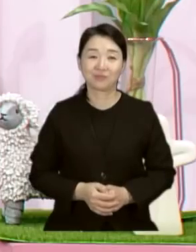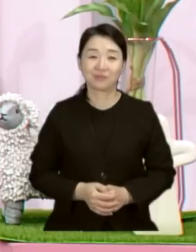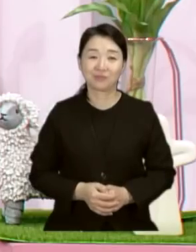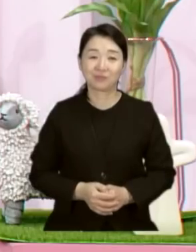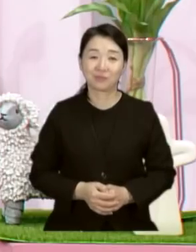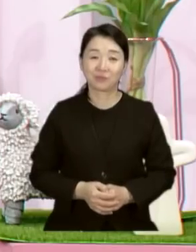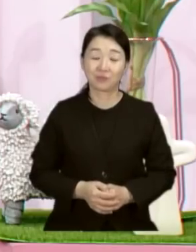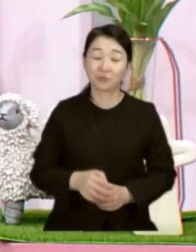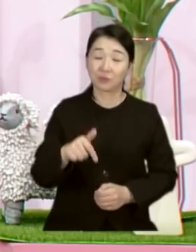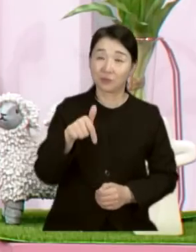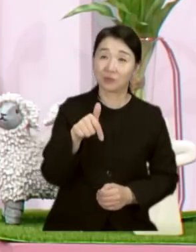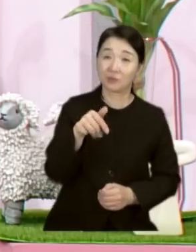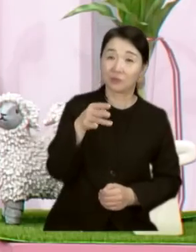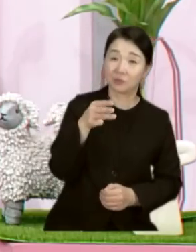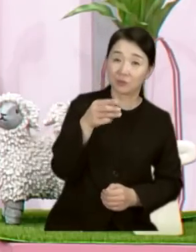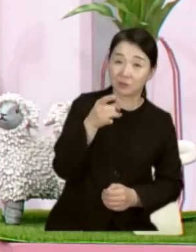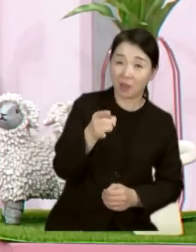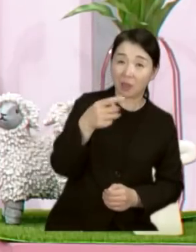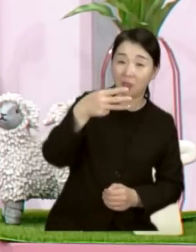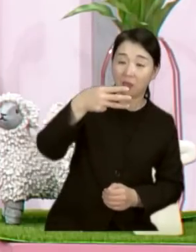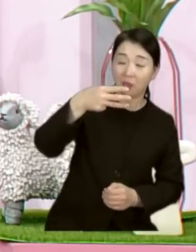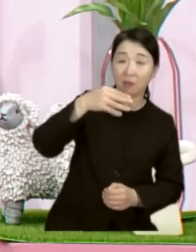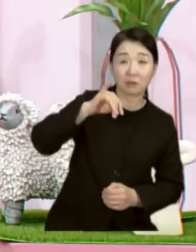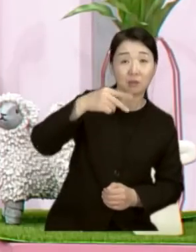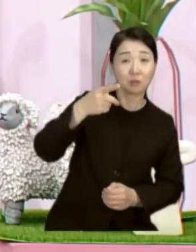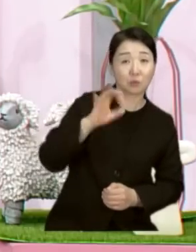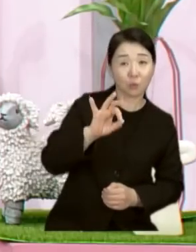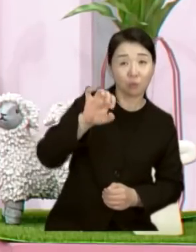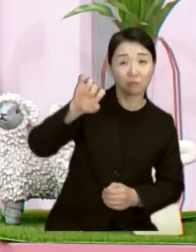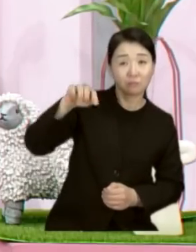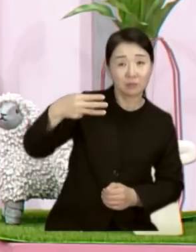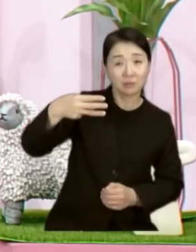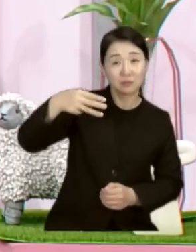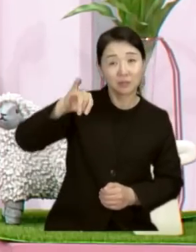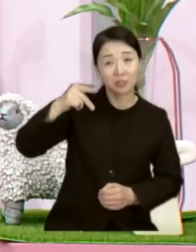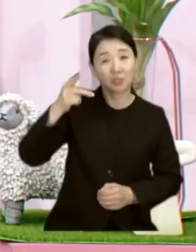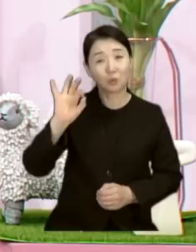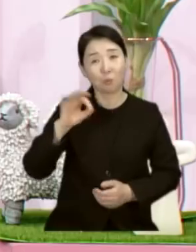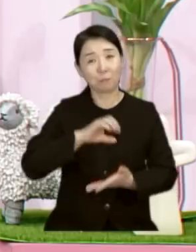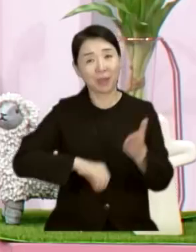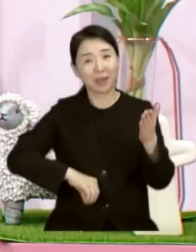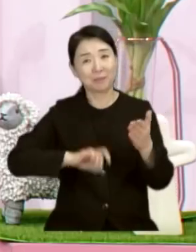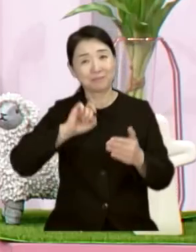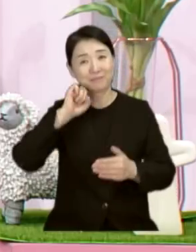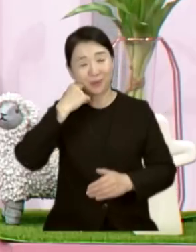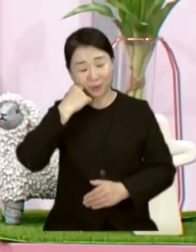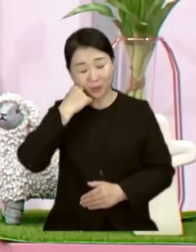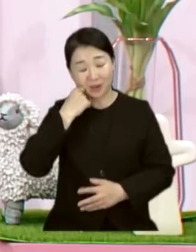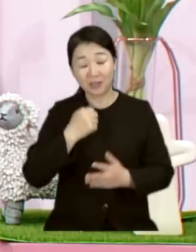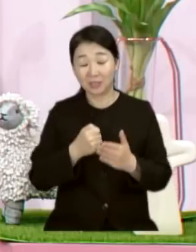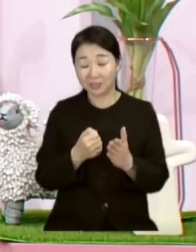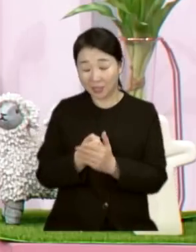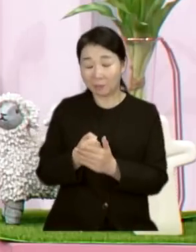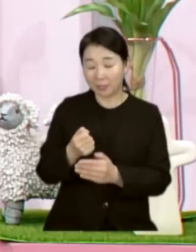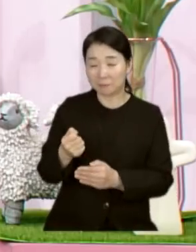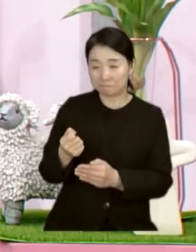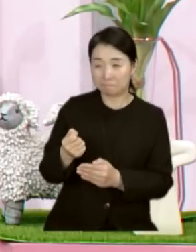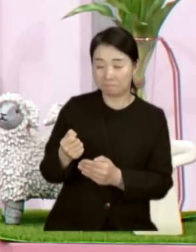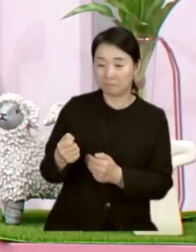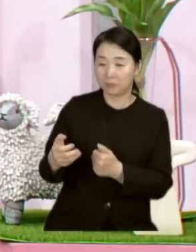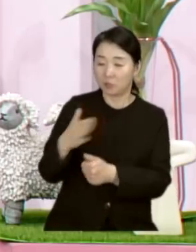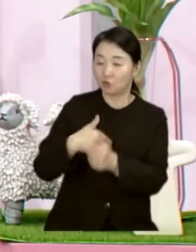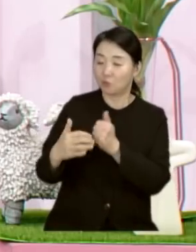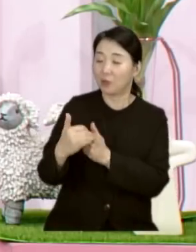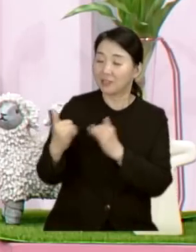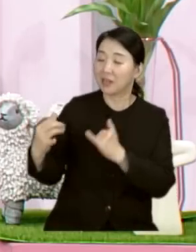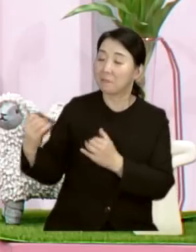근데 게리롱 프리롱을 뺄 수가 없는 거예요. 아, 그래요? 네. 그래서 제 주변 제작진들이 이 게리롱